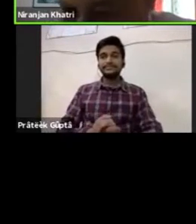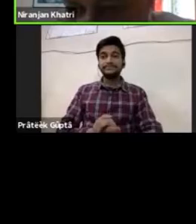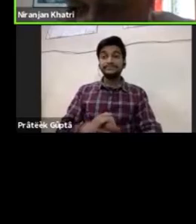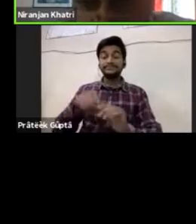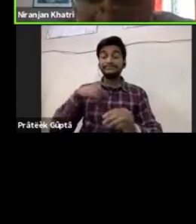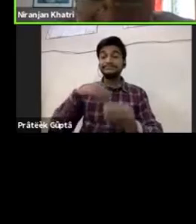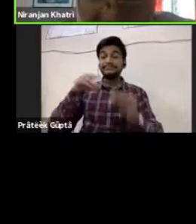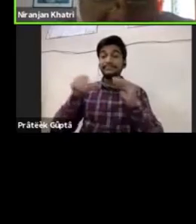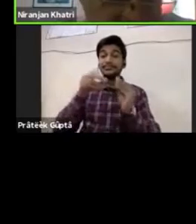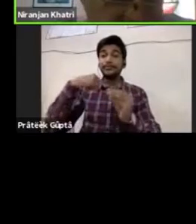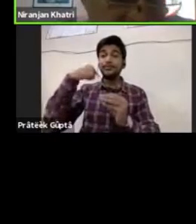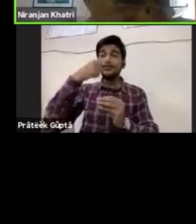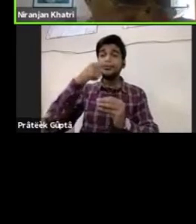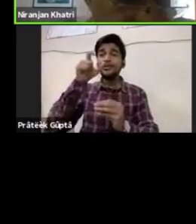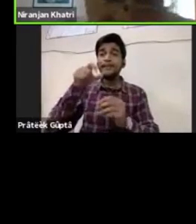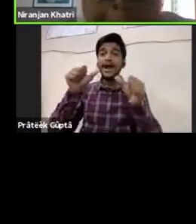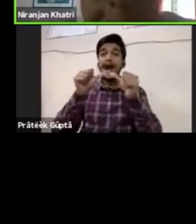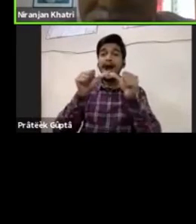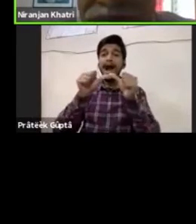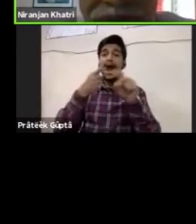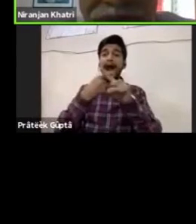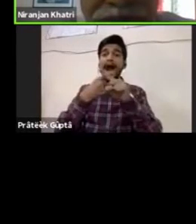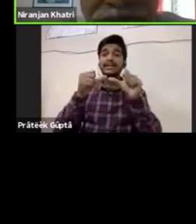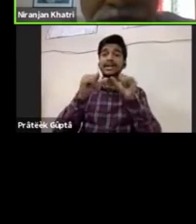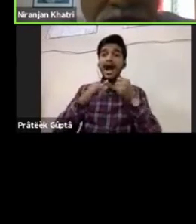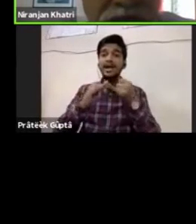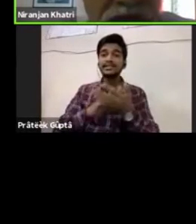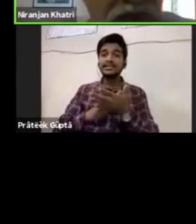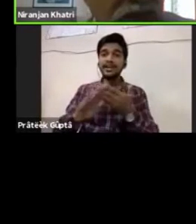आकाश अरोरा। आकाश अरोरा जी,